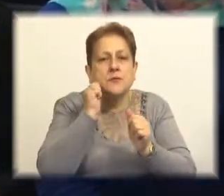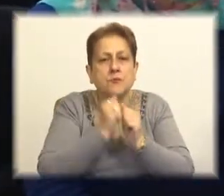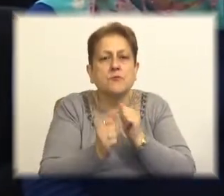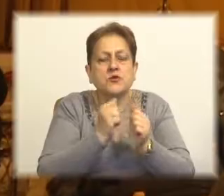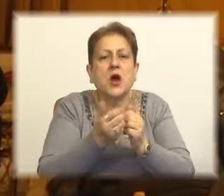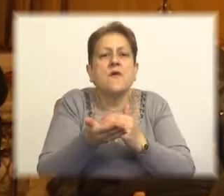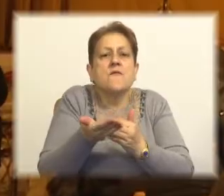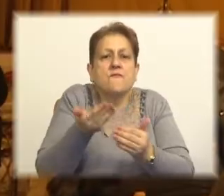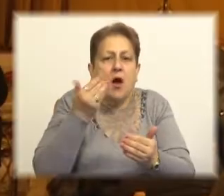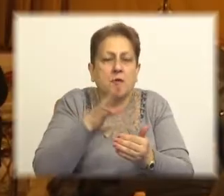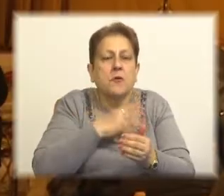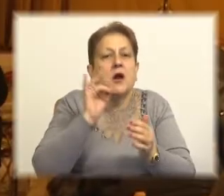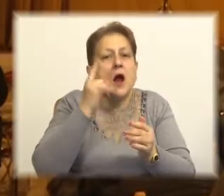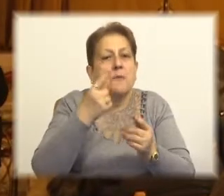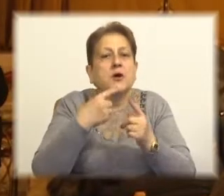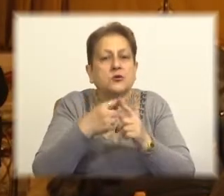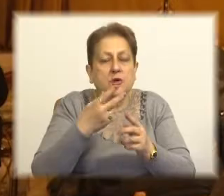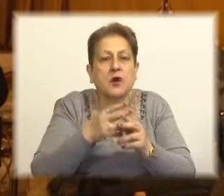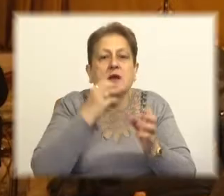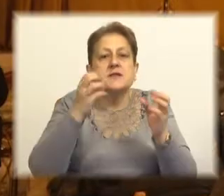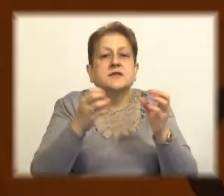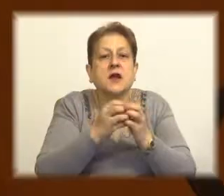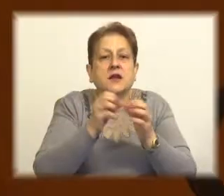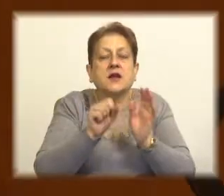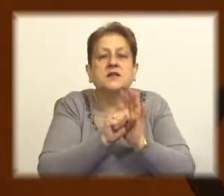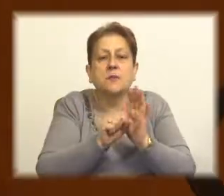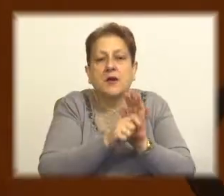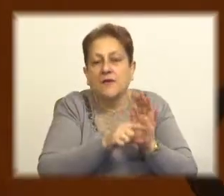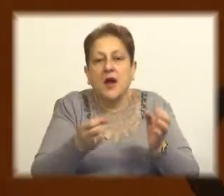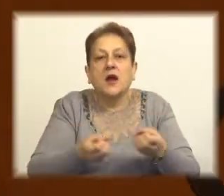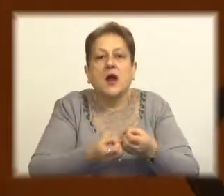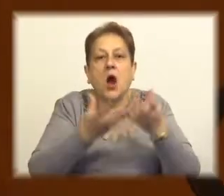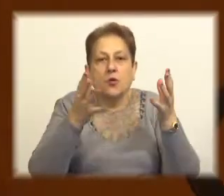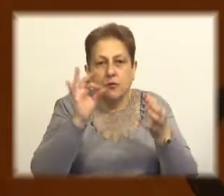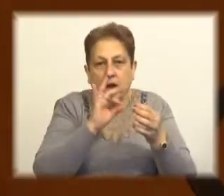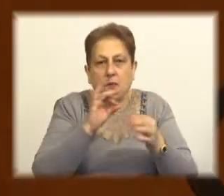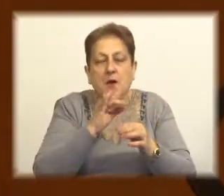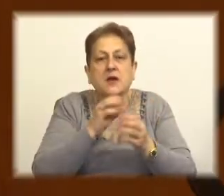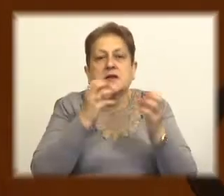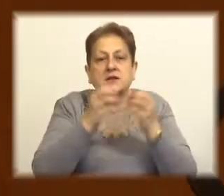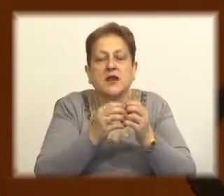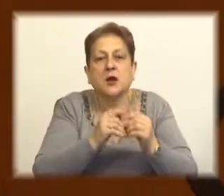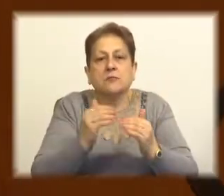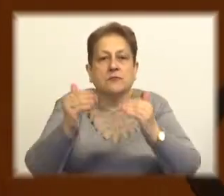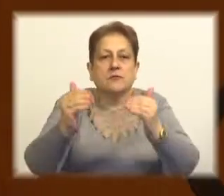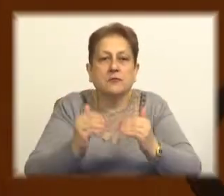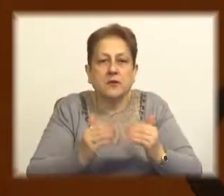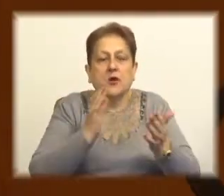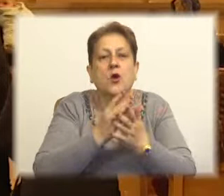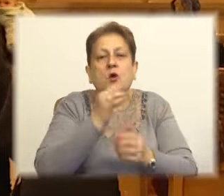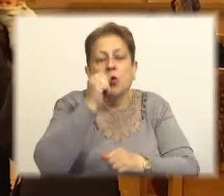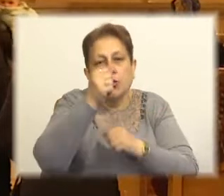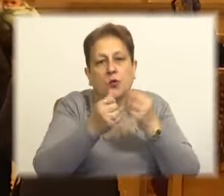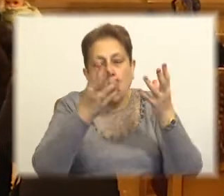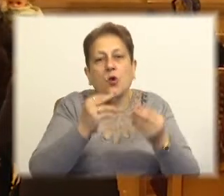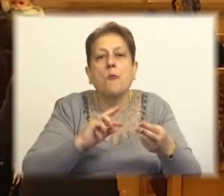շատ ավելի վաղ, քան քրիստոնեությունն է։ Այն զատիկ է կոչվել ձմեռվանից գարունը զատվելու արթիվ։ Զատիկը շարժական տոն է, այսինքն յուրաքանչյուր